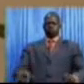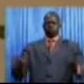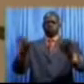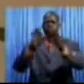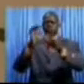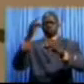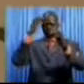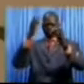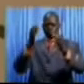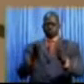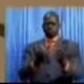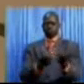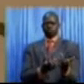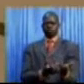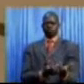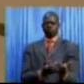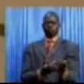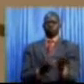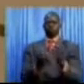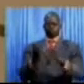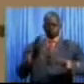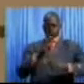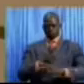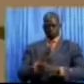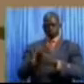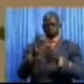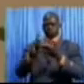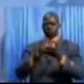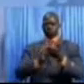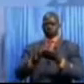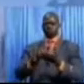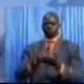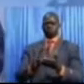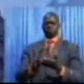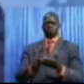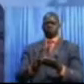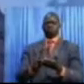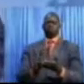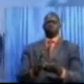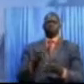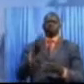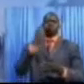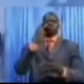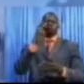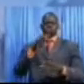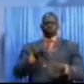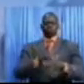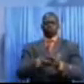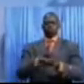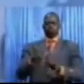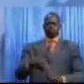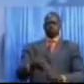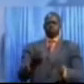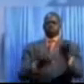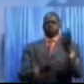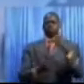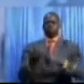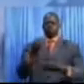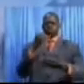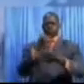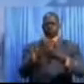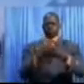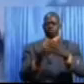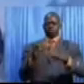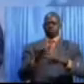décisions sont attendues de l'examen de ces dossiers. Voilà, nos envoyés spéciaux reviendront en détail